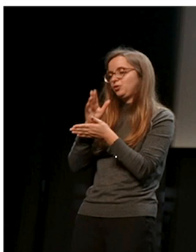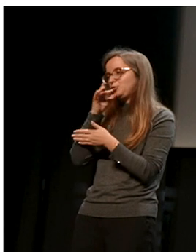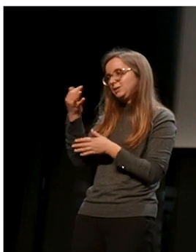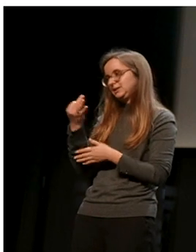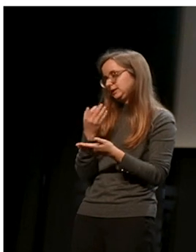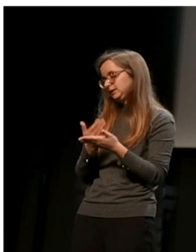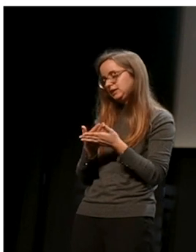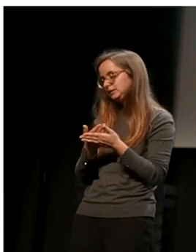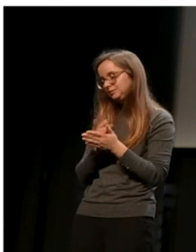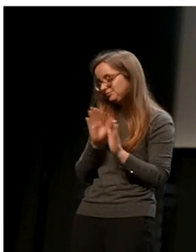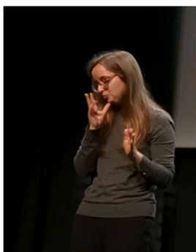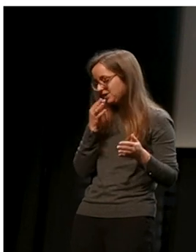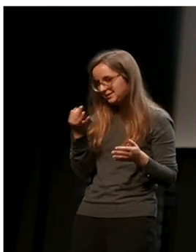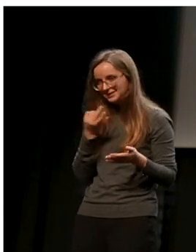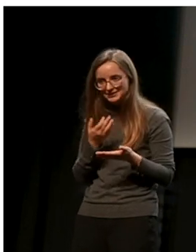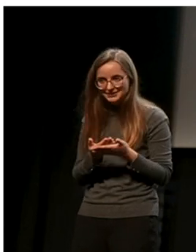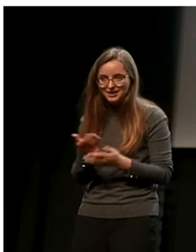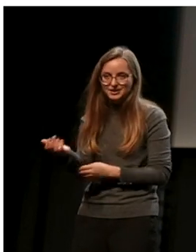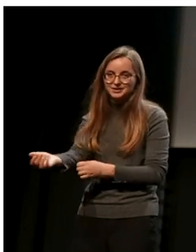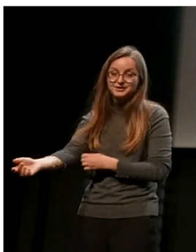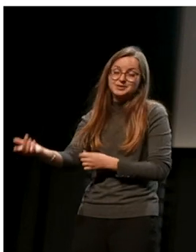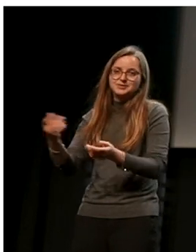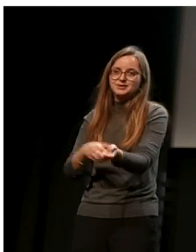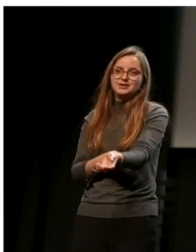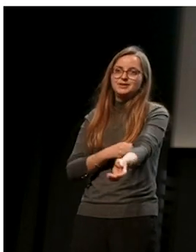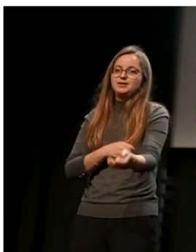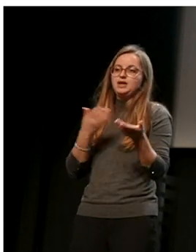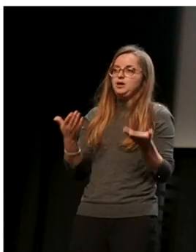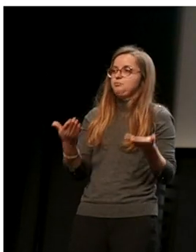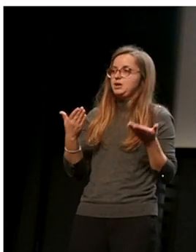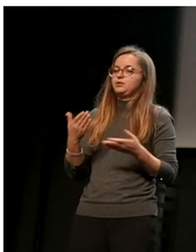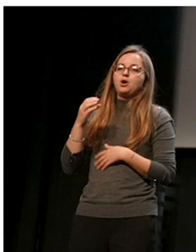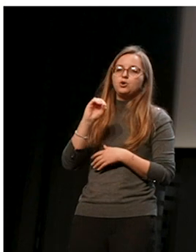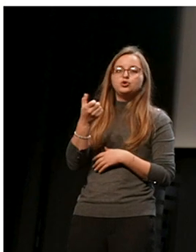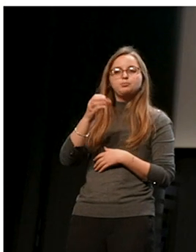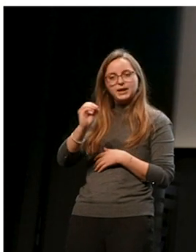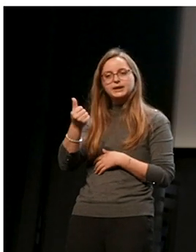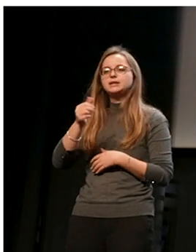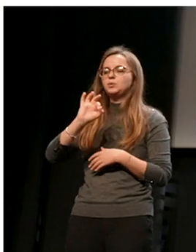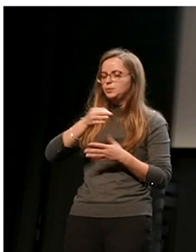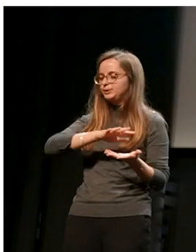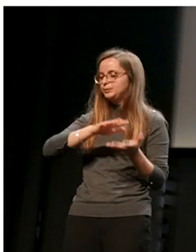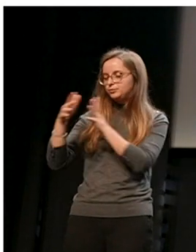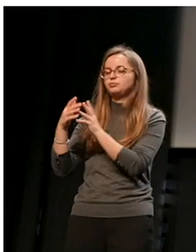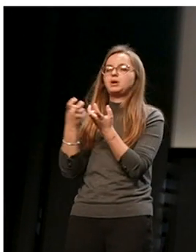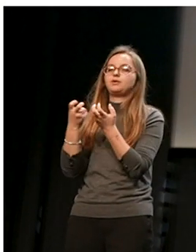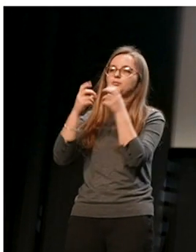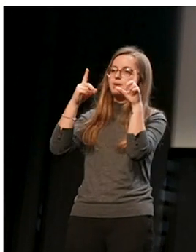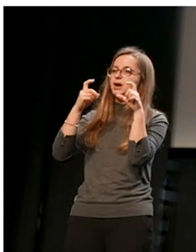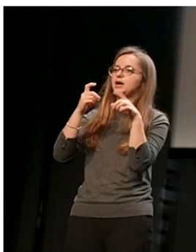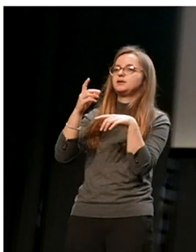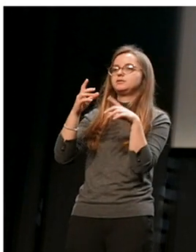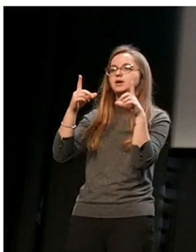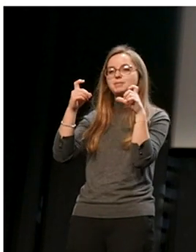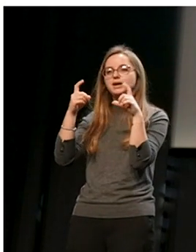une IA comme ça au changement du numérique ou du digital. L'appareil photo numérique, il ne fait pas la photo tout